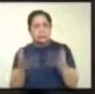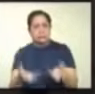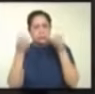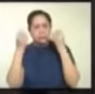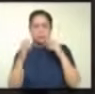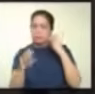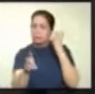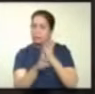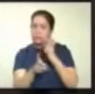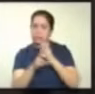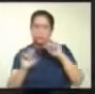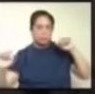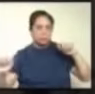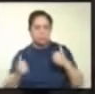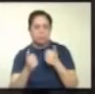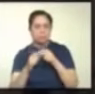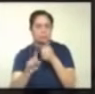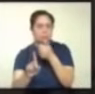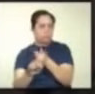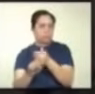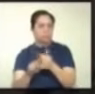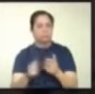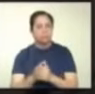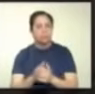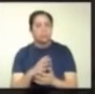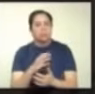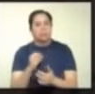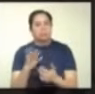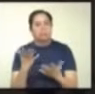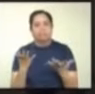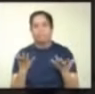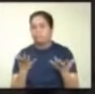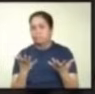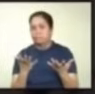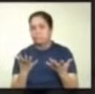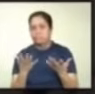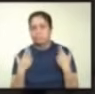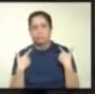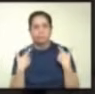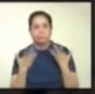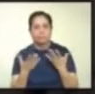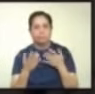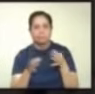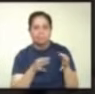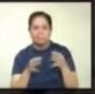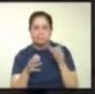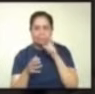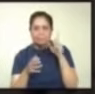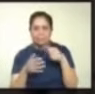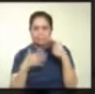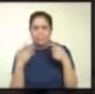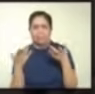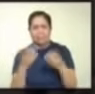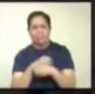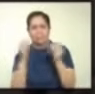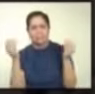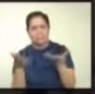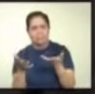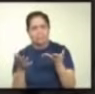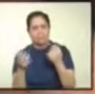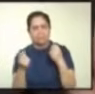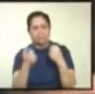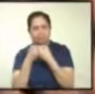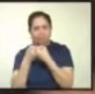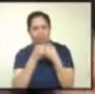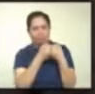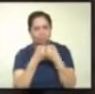a challenge, the biggest challenge in itself. And then, well, without having to elaborate, syempre there's always a clash